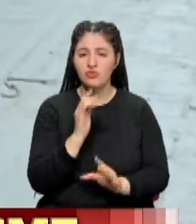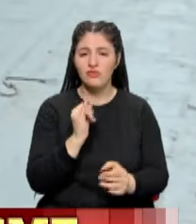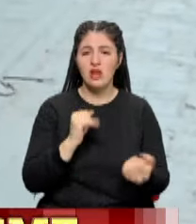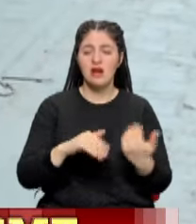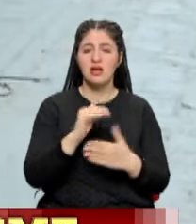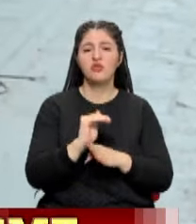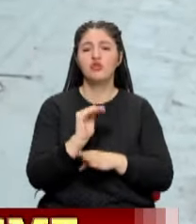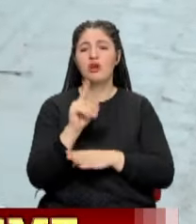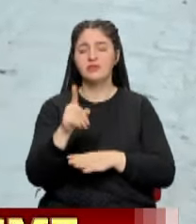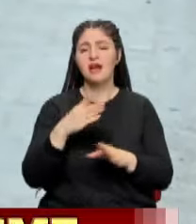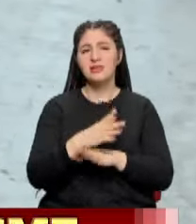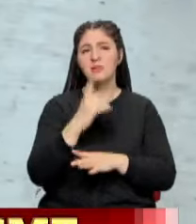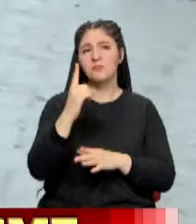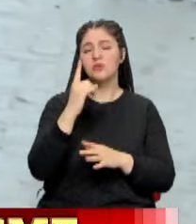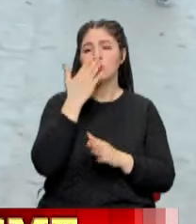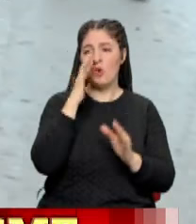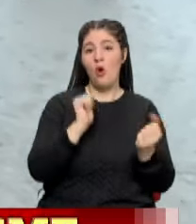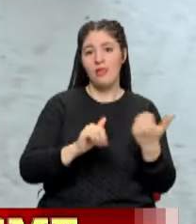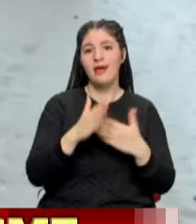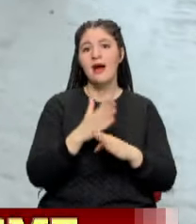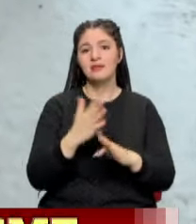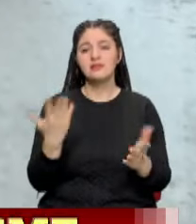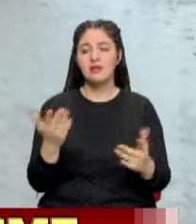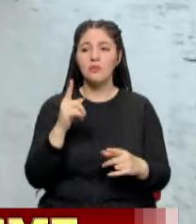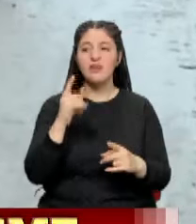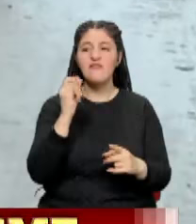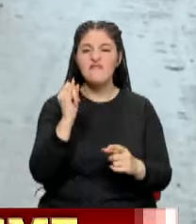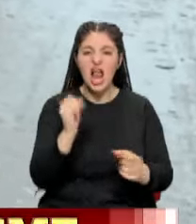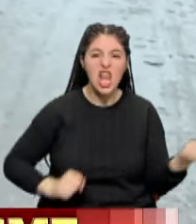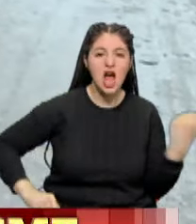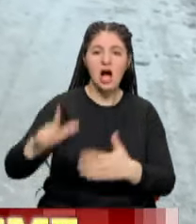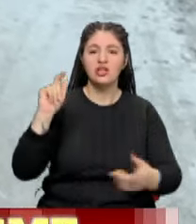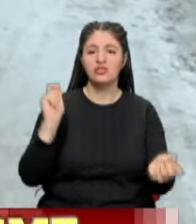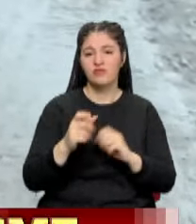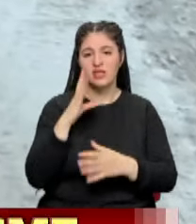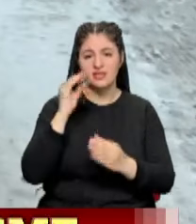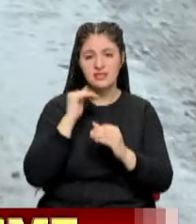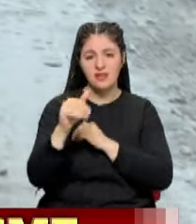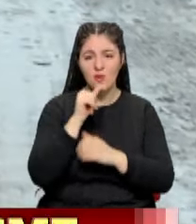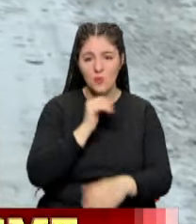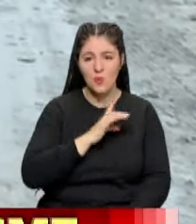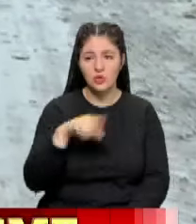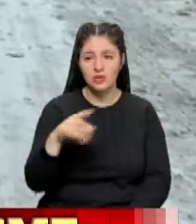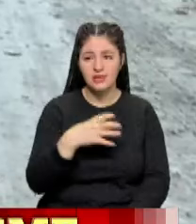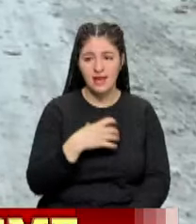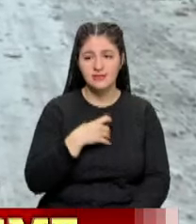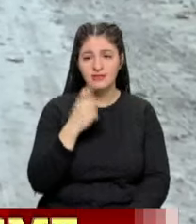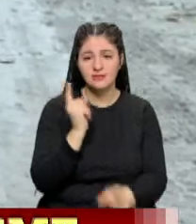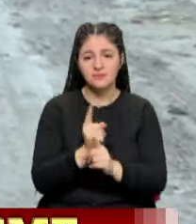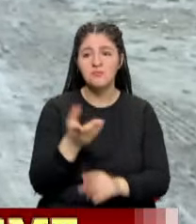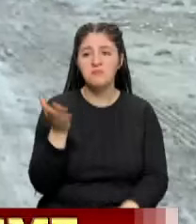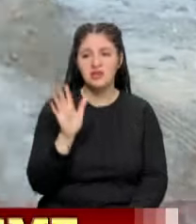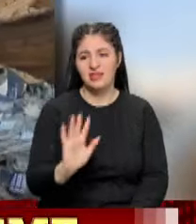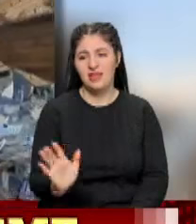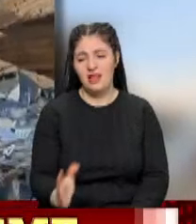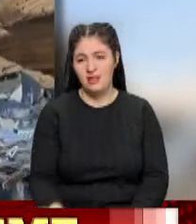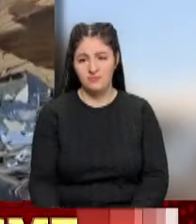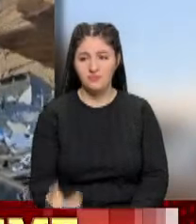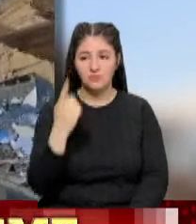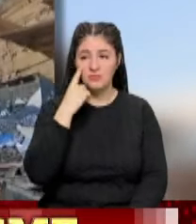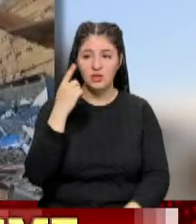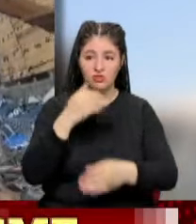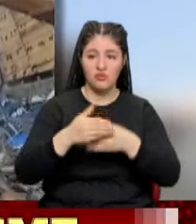yaşandı. Aslında bir doğa olayıydı. Bunu felakete çeviren de insanoğlunun kendisiydi, başkası değildi.